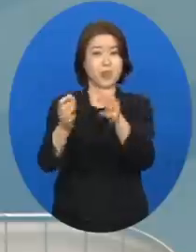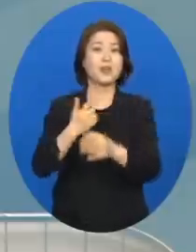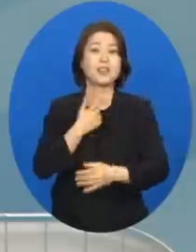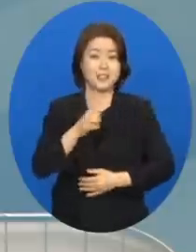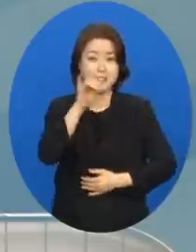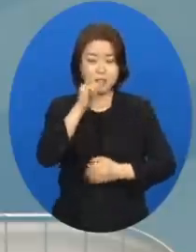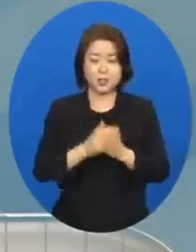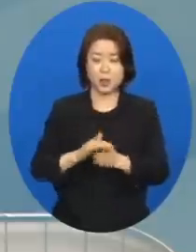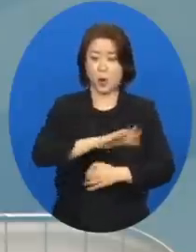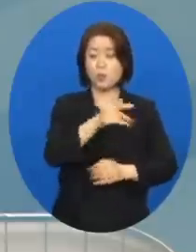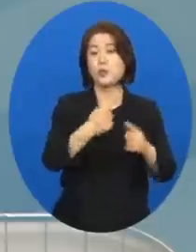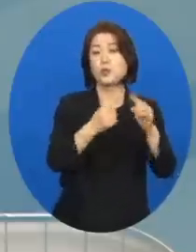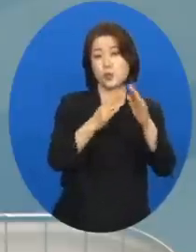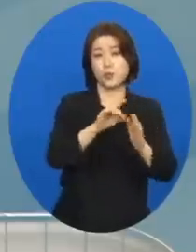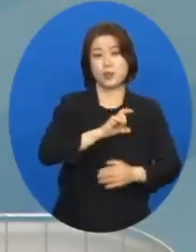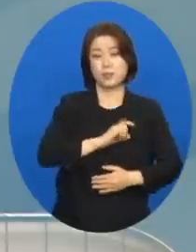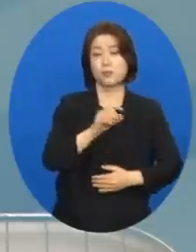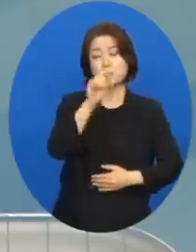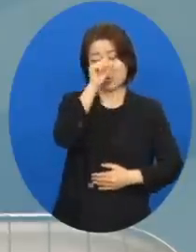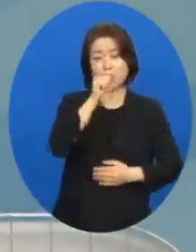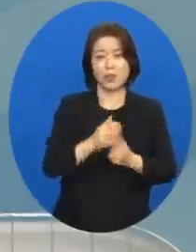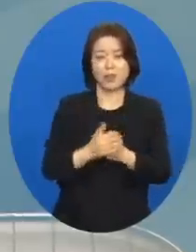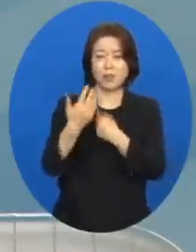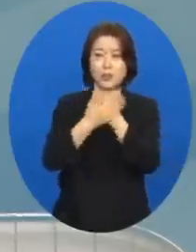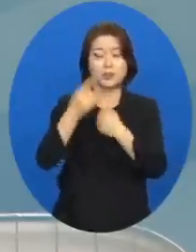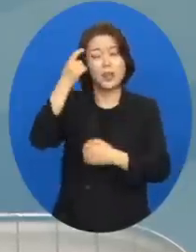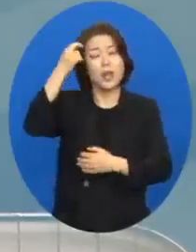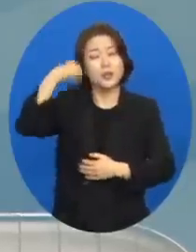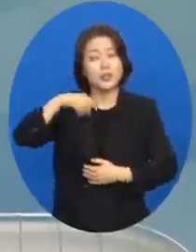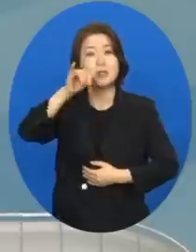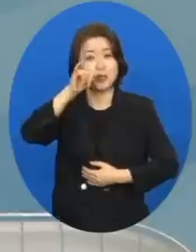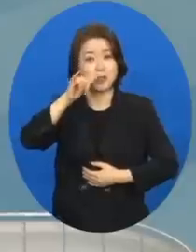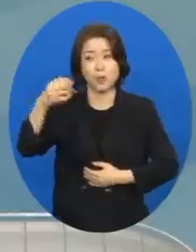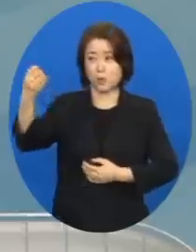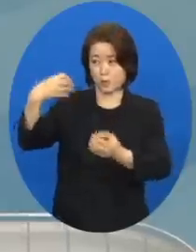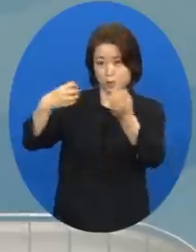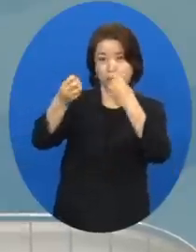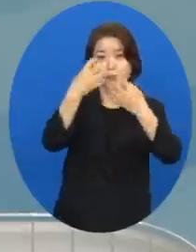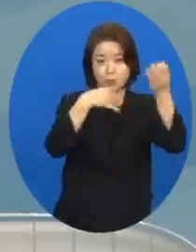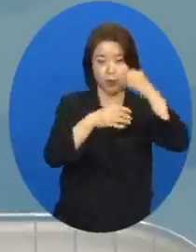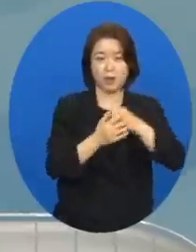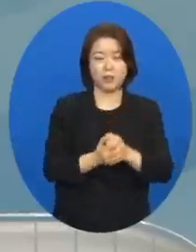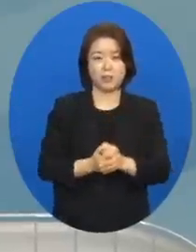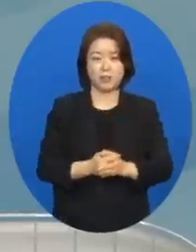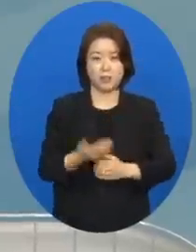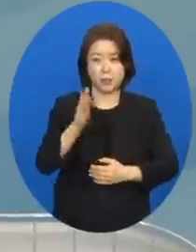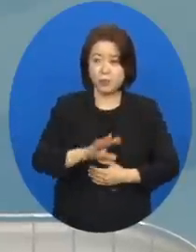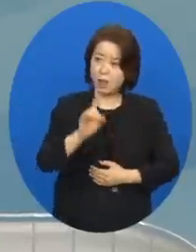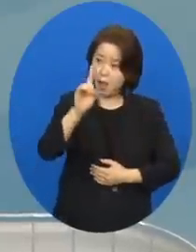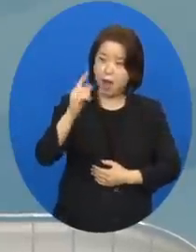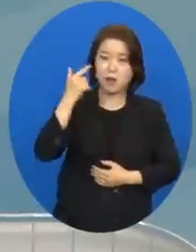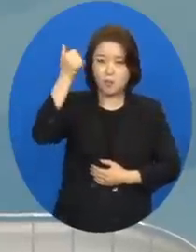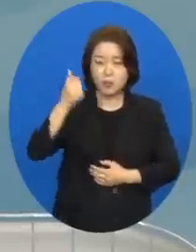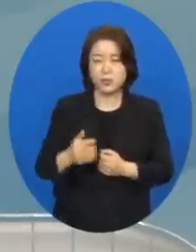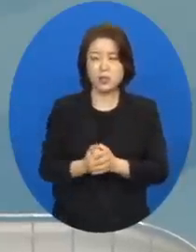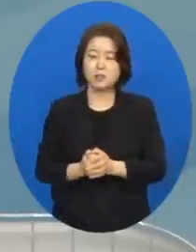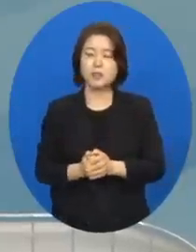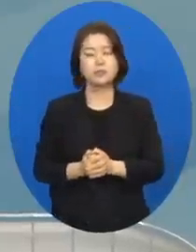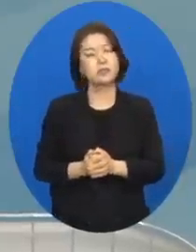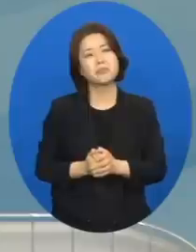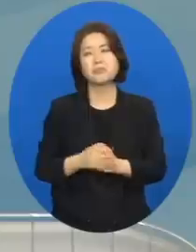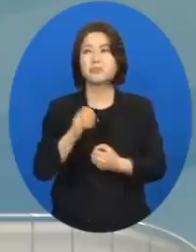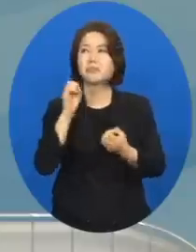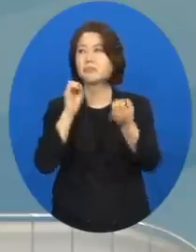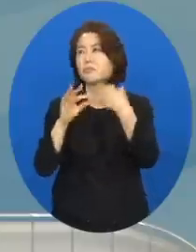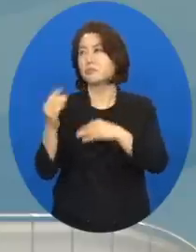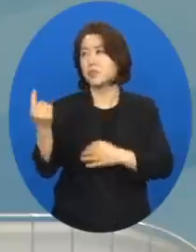교회 이름이 좋다는 거죠. 아주 은혜롭게 느껴진다는 겁니다. 그러면서 어느 목사님이 아주 시니컬하게 대답을